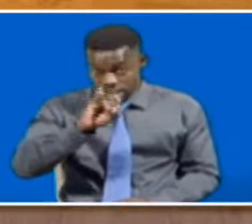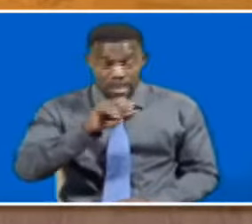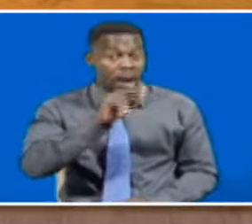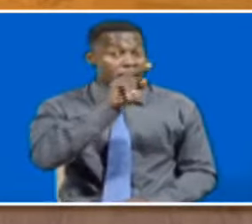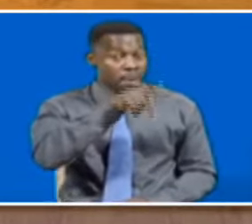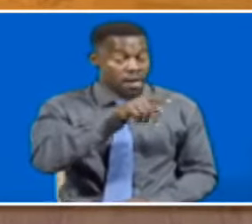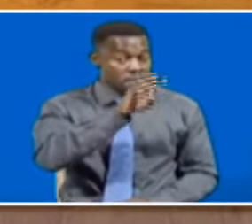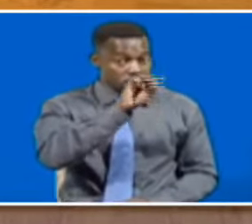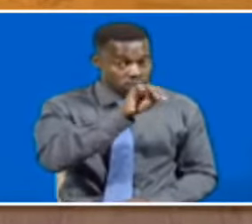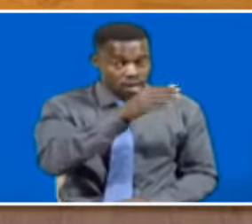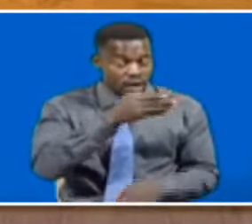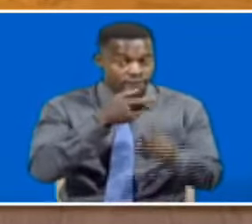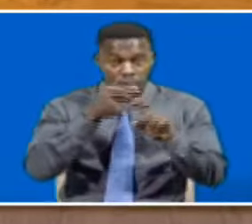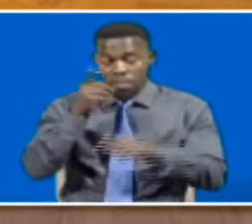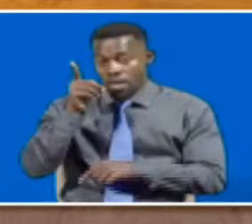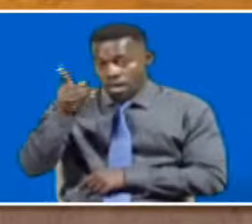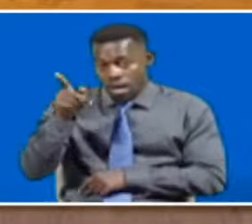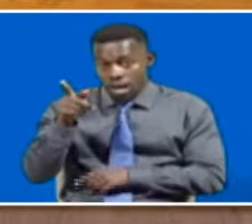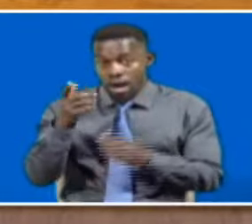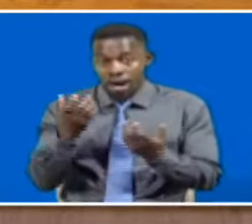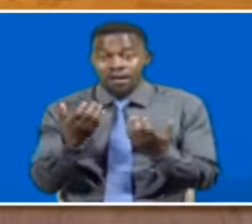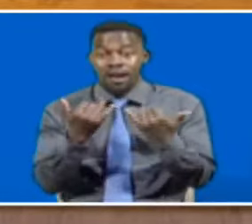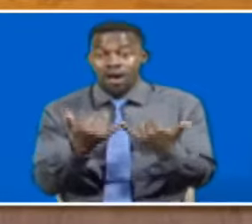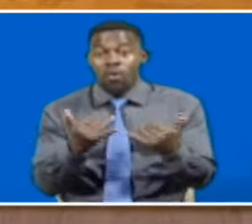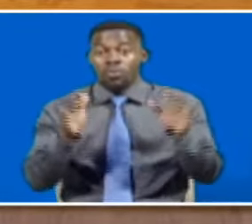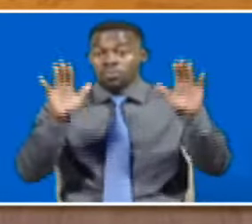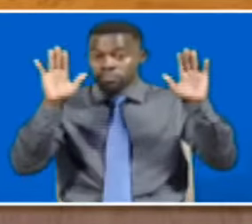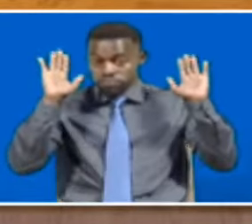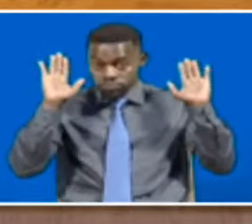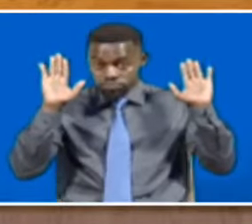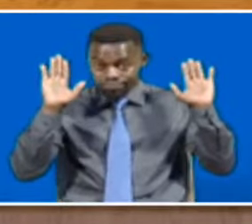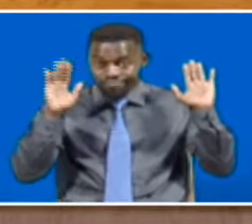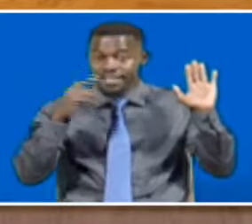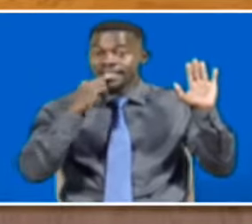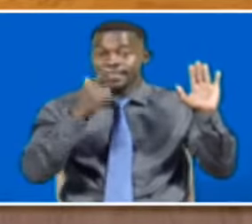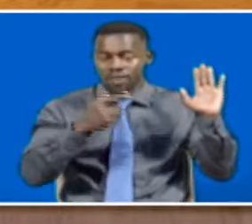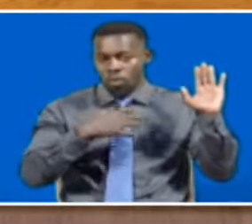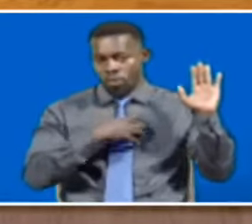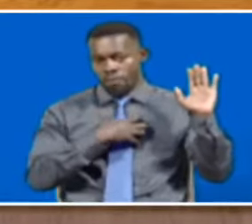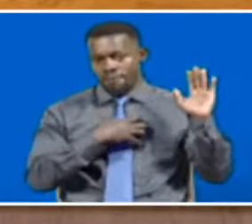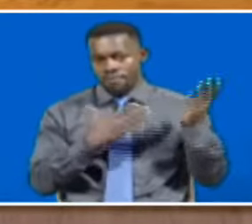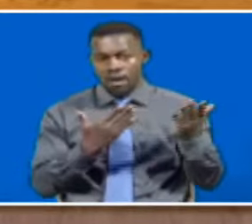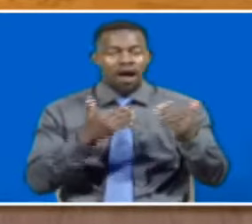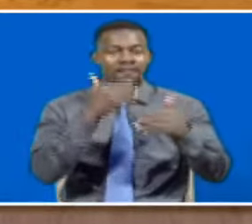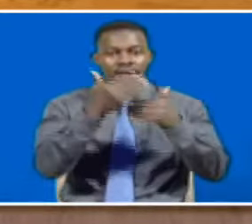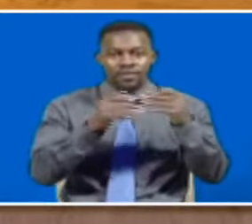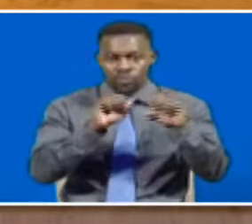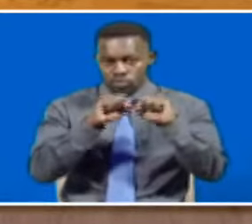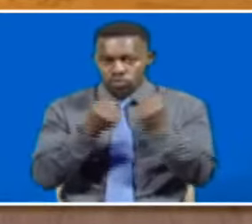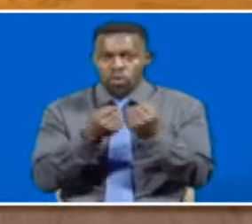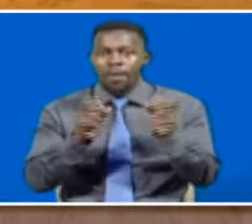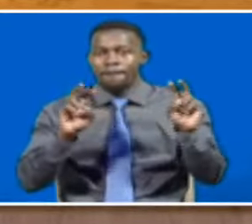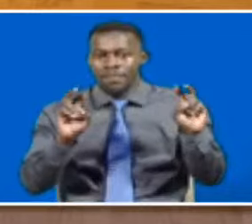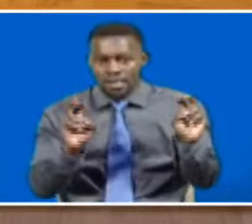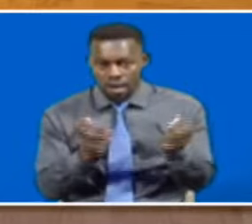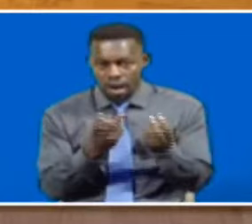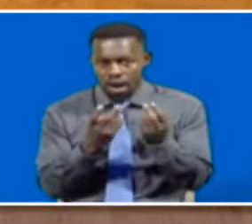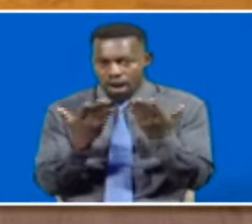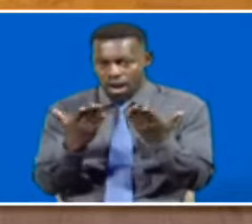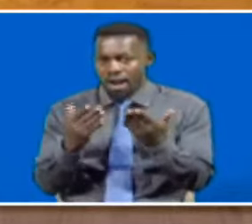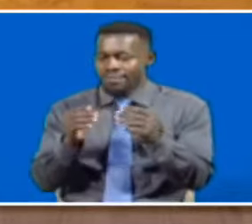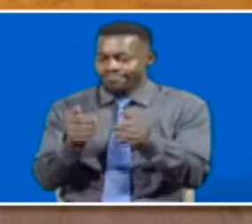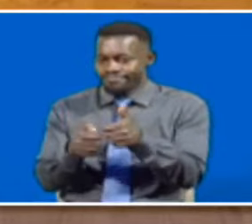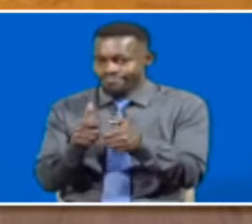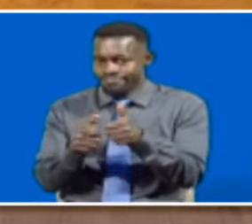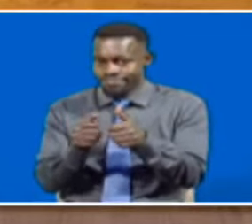Ariel Henry hatimaye amesalimu amri na kujiuzulu kupitia video iliyosambazwa mtandaoni akizungumza kutoka Puerto Rico.